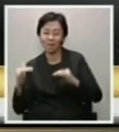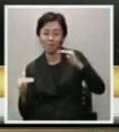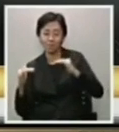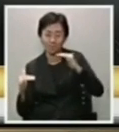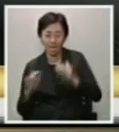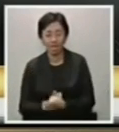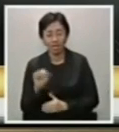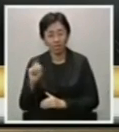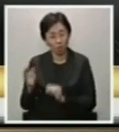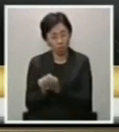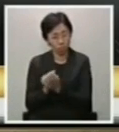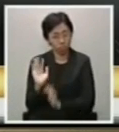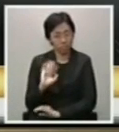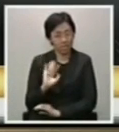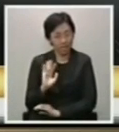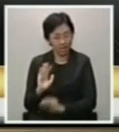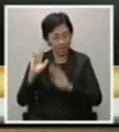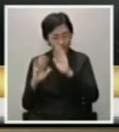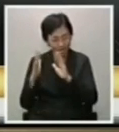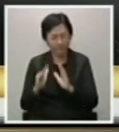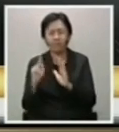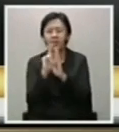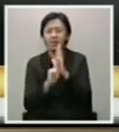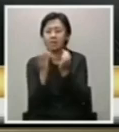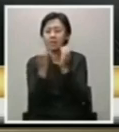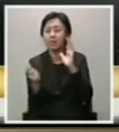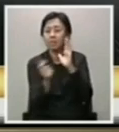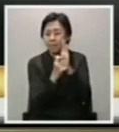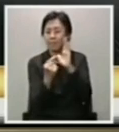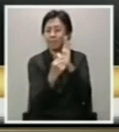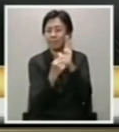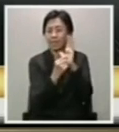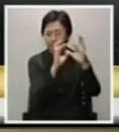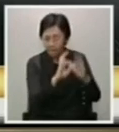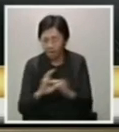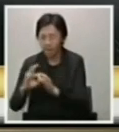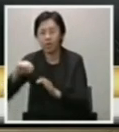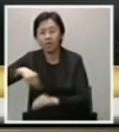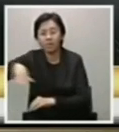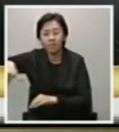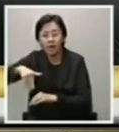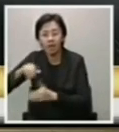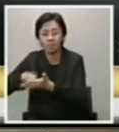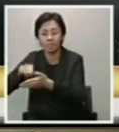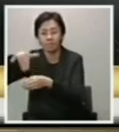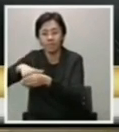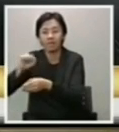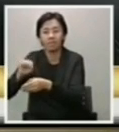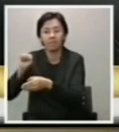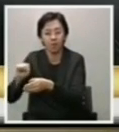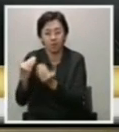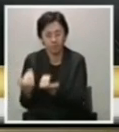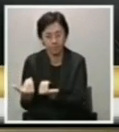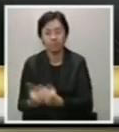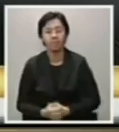คะแนนเสียงของสว.มันเลยบทบัญญัติมีมาแล้วและท่านก็ใช้บทบัญญัตินี้แหละในการเข้ามาเป็นสมาชิกใน